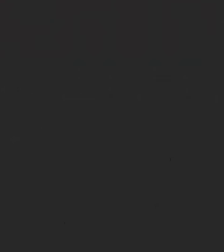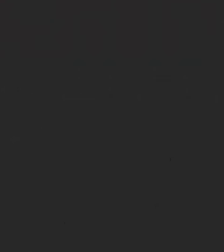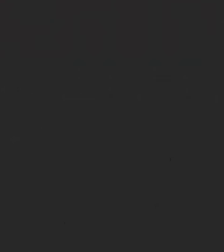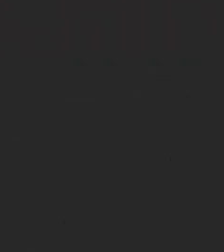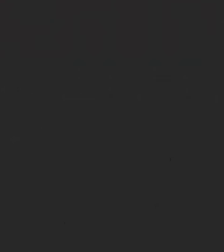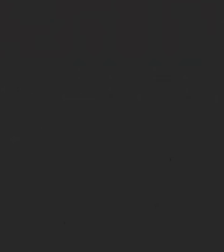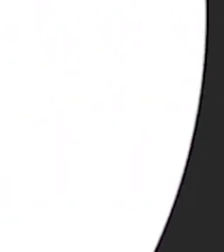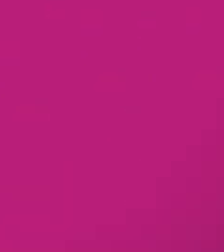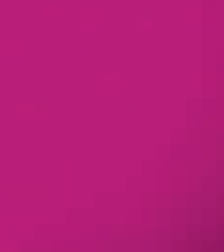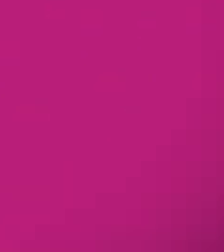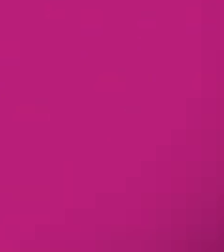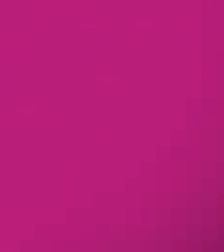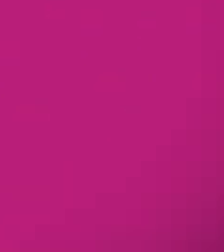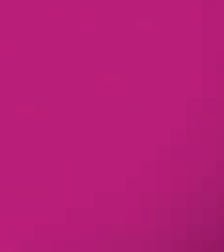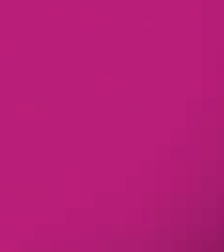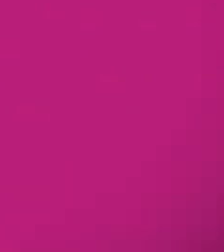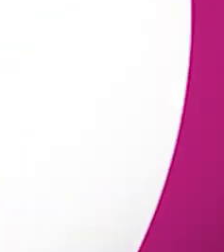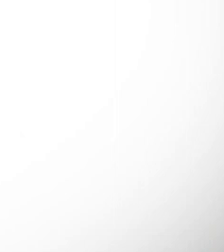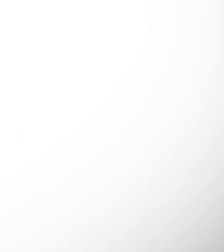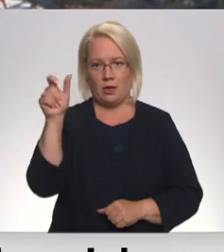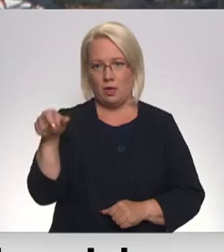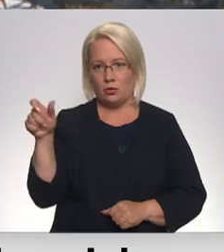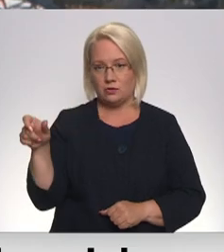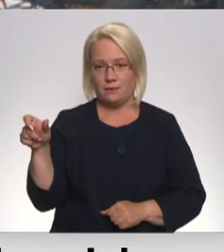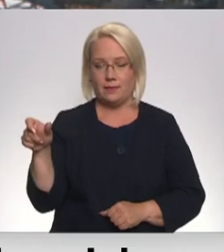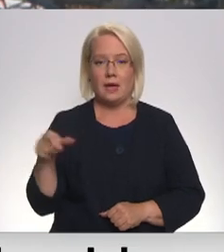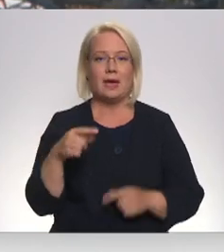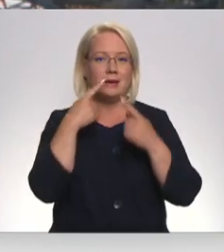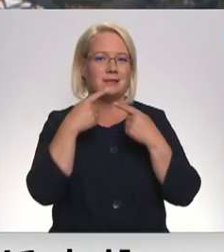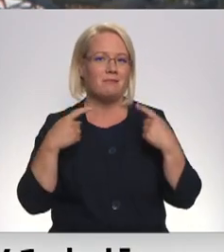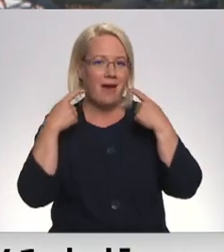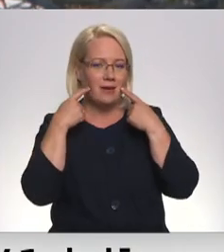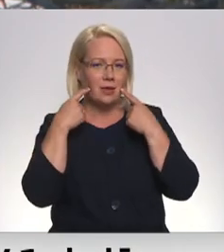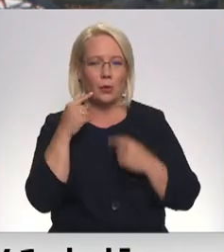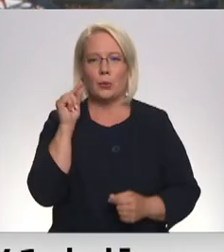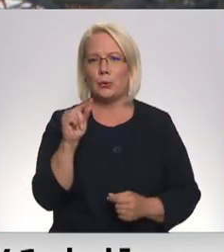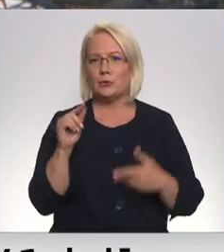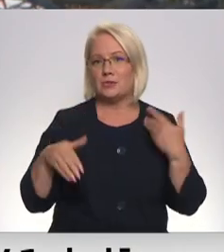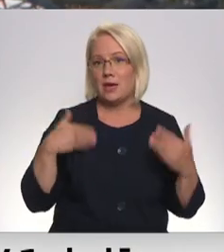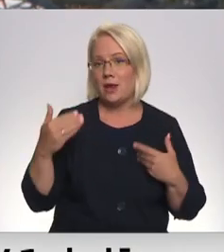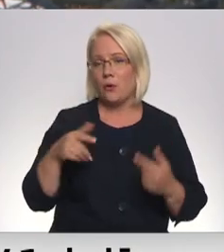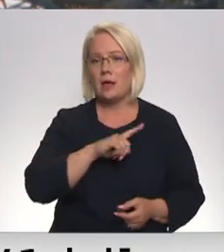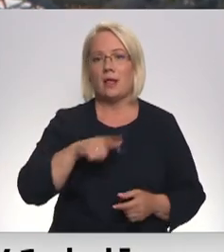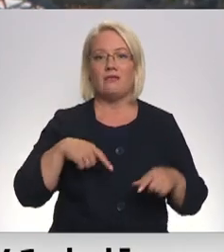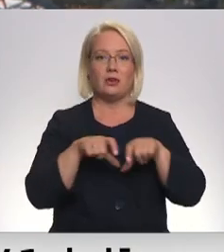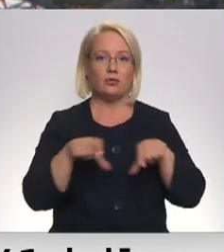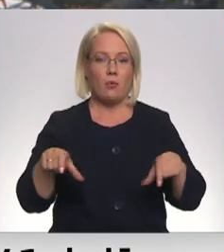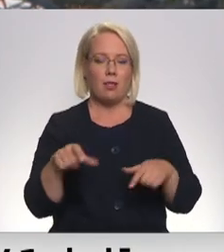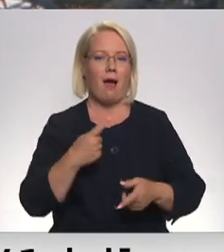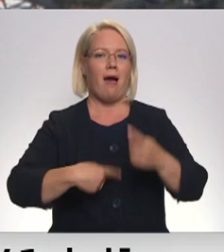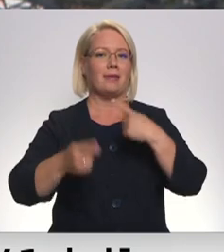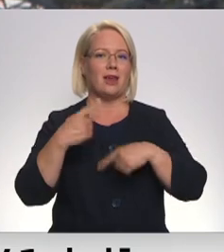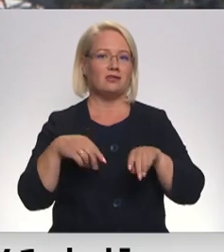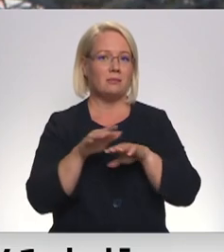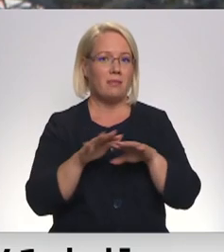Re, viss ēters ir te! Smaidīgi un mazliet satraukti Latvijas skolās šodien atgriežas